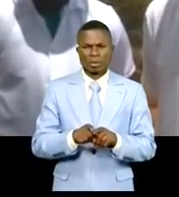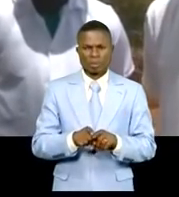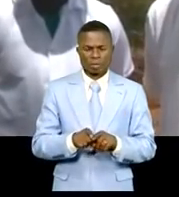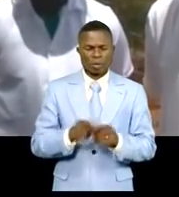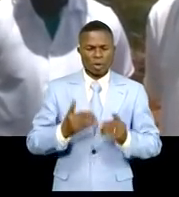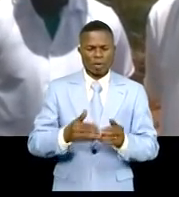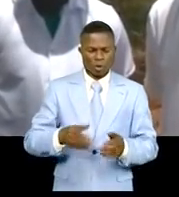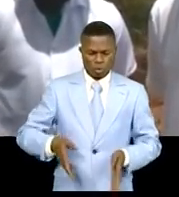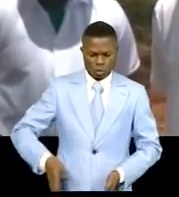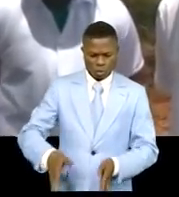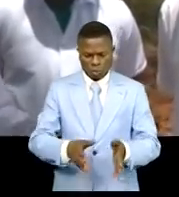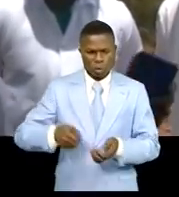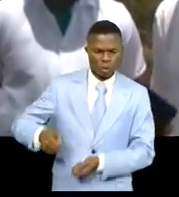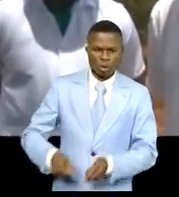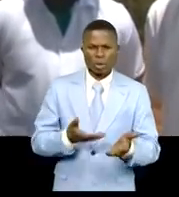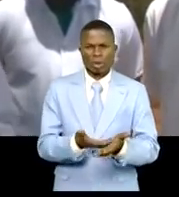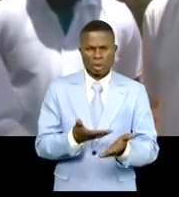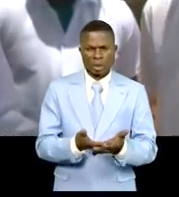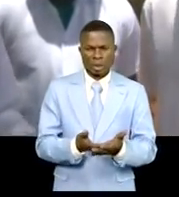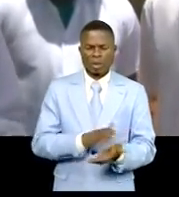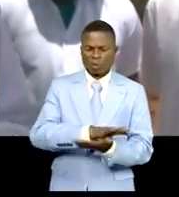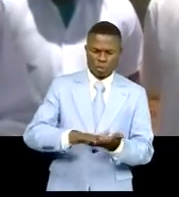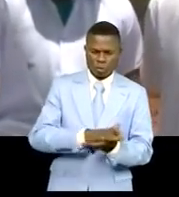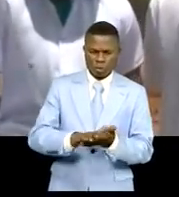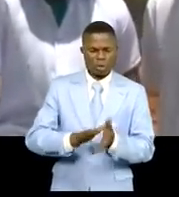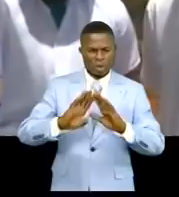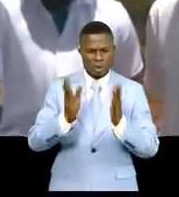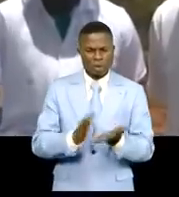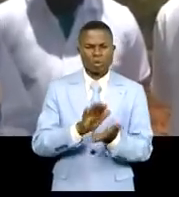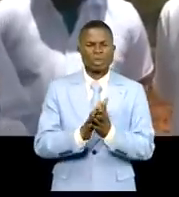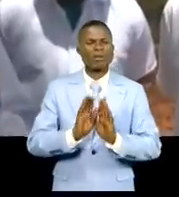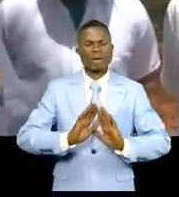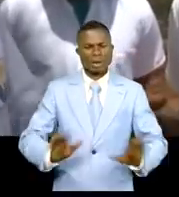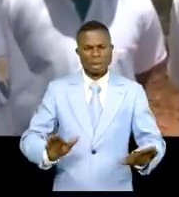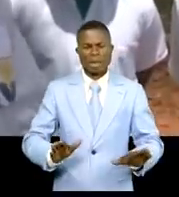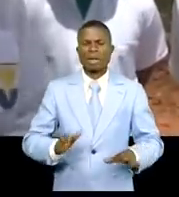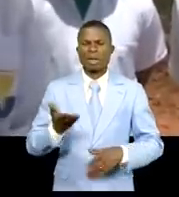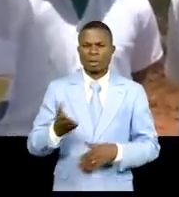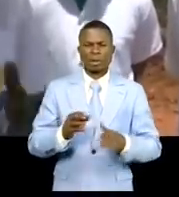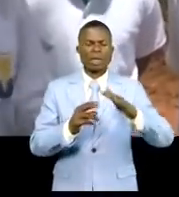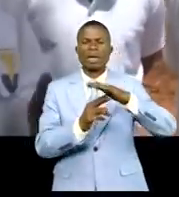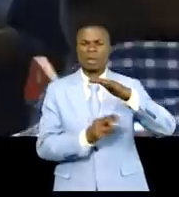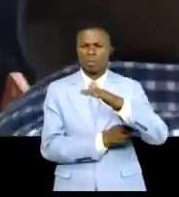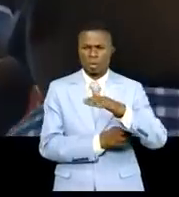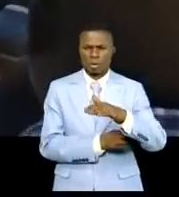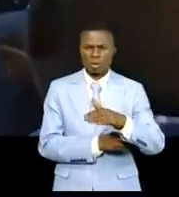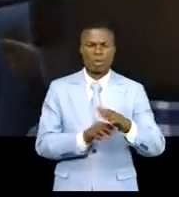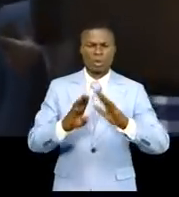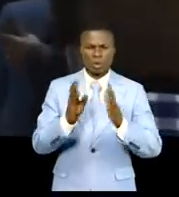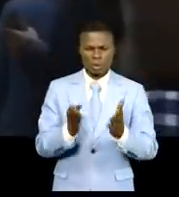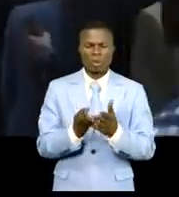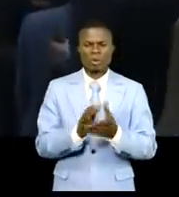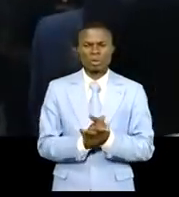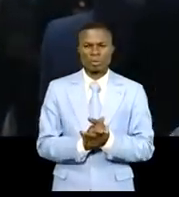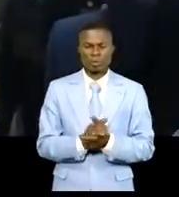qu'on construit juste après le pont. On va continuer le rechargement et on va finir avec ça, avec l'avenue Wamba. Donc les ponts et les dialogues. Vivant ainsi